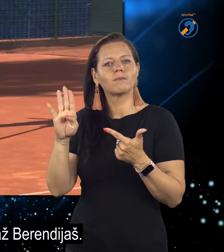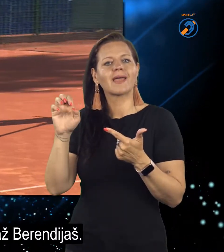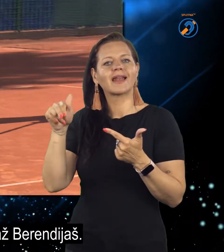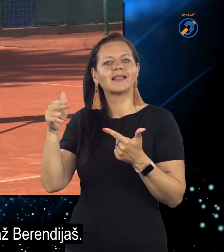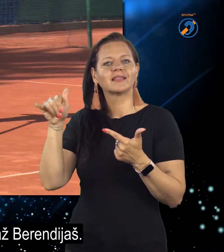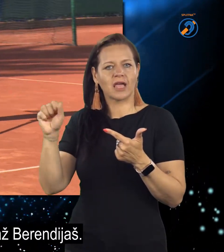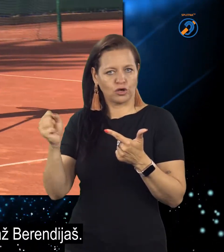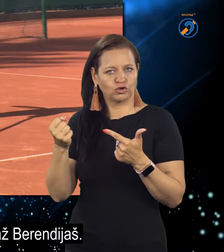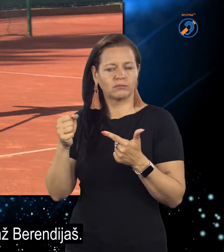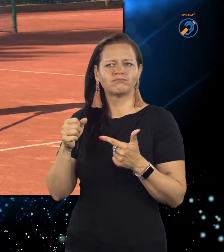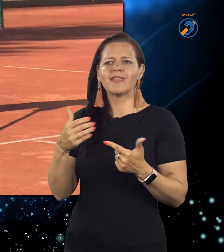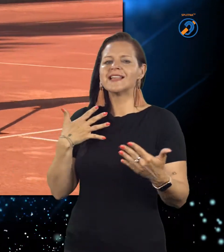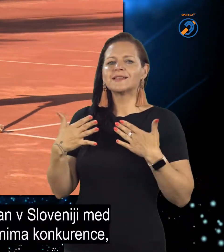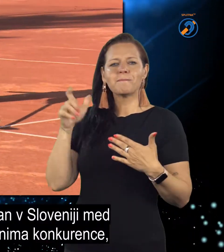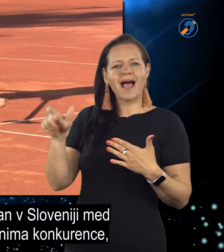Berendijaš.